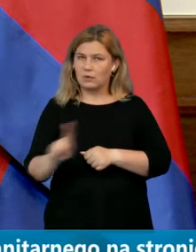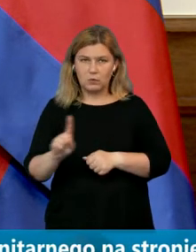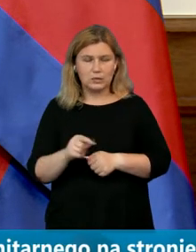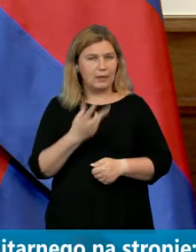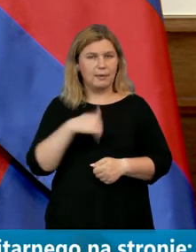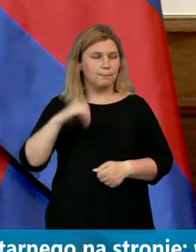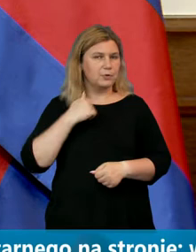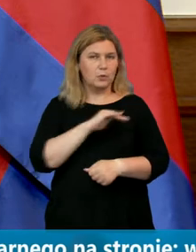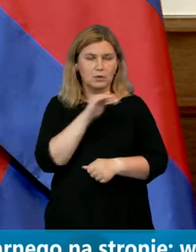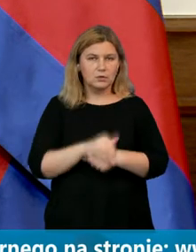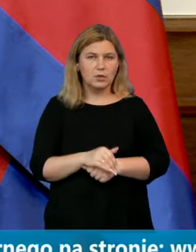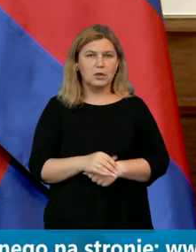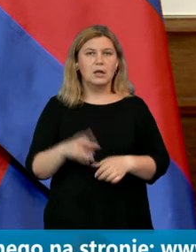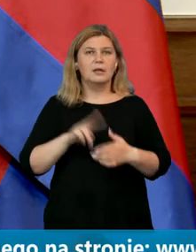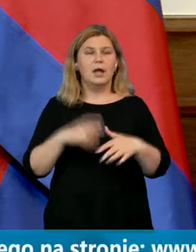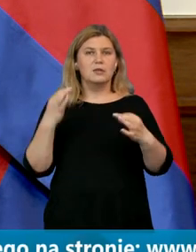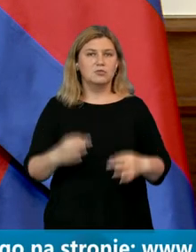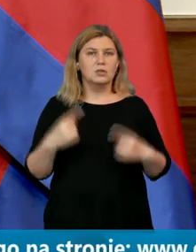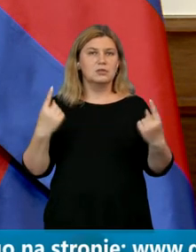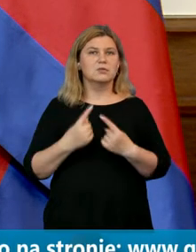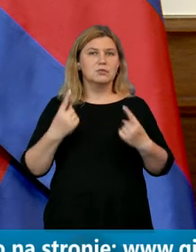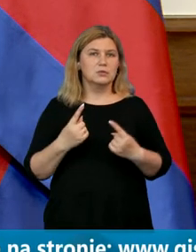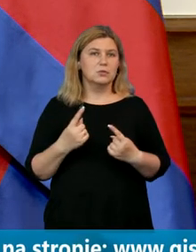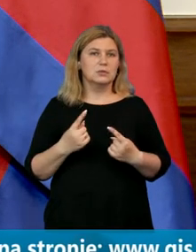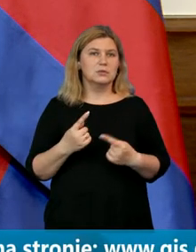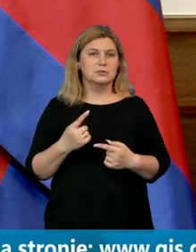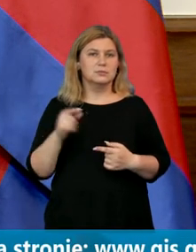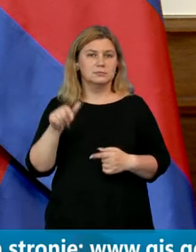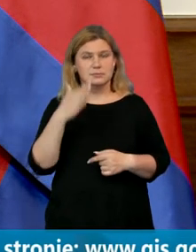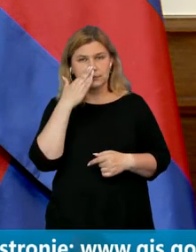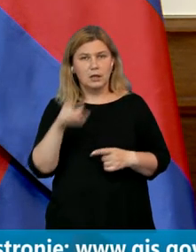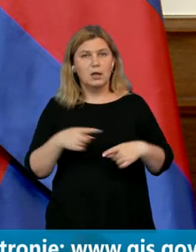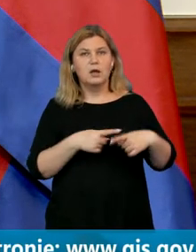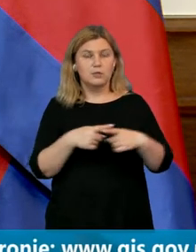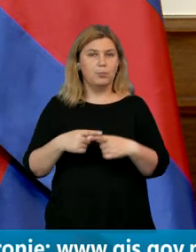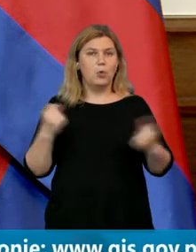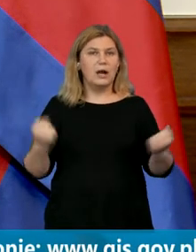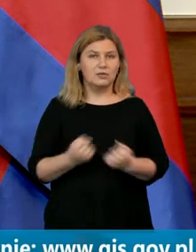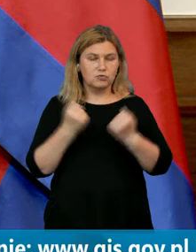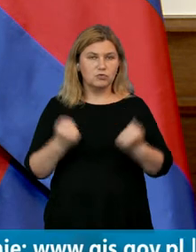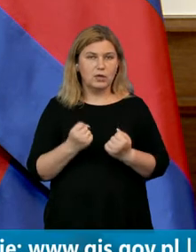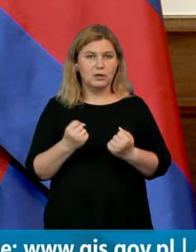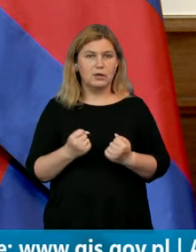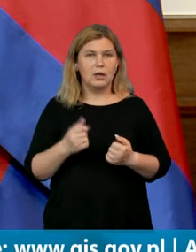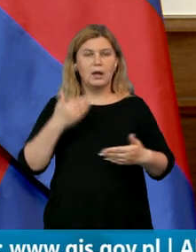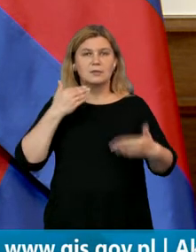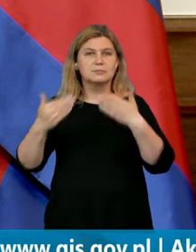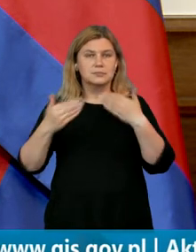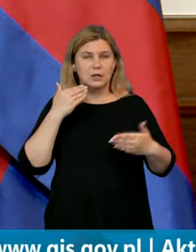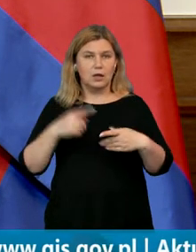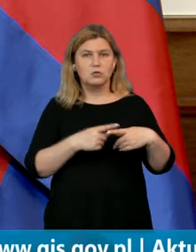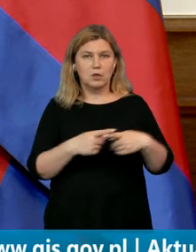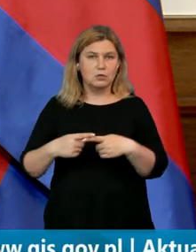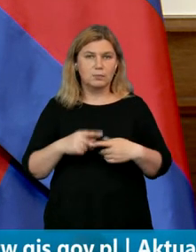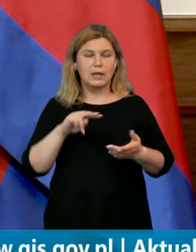zgody. No i na dzisiaj sytuacja taka, jaka jest, że spółka funkcjonuje. Oczywiście dialog prowadzimy ze spółką w zakresie